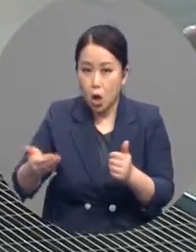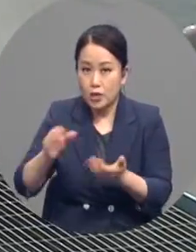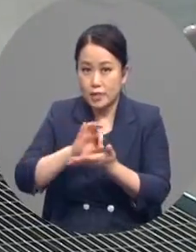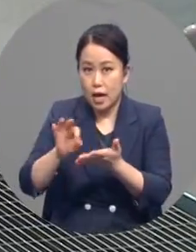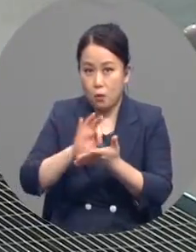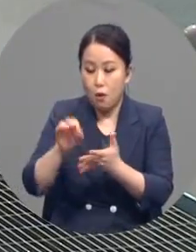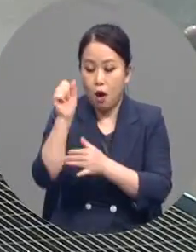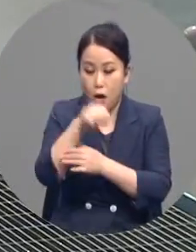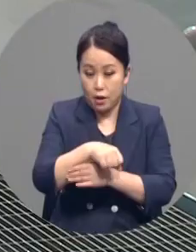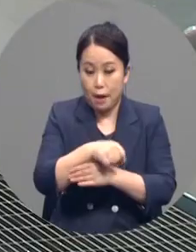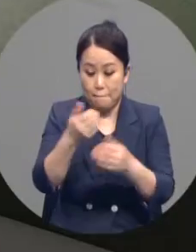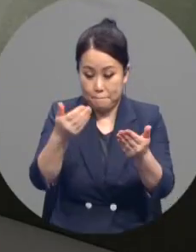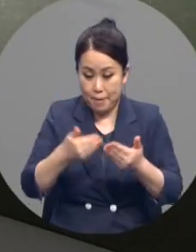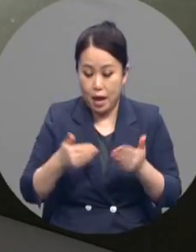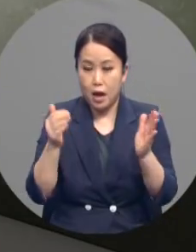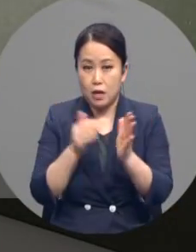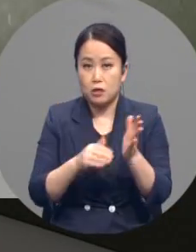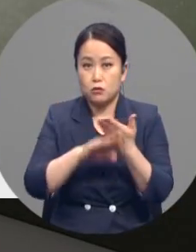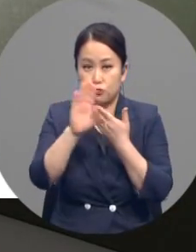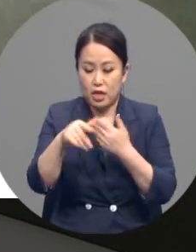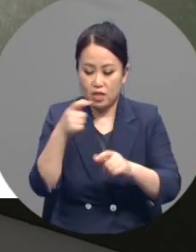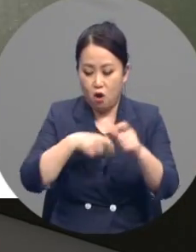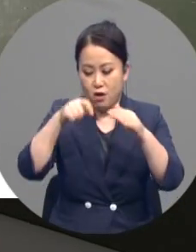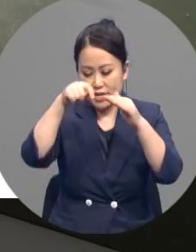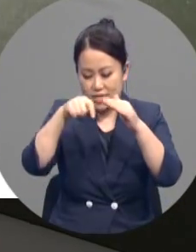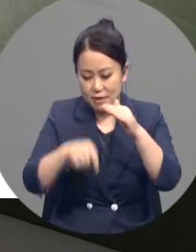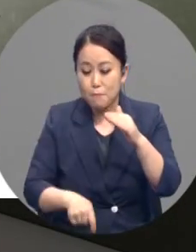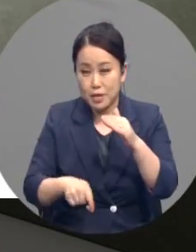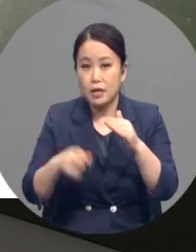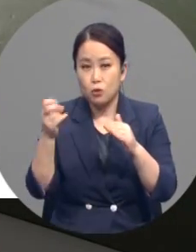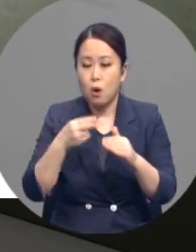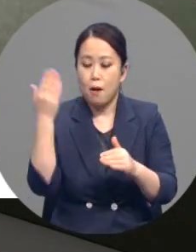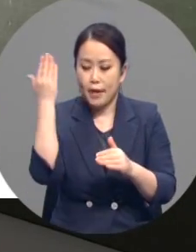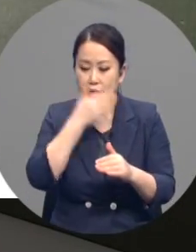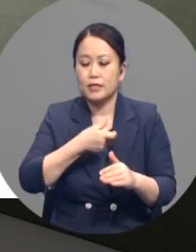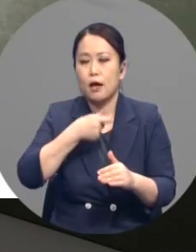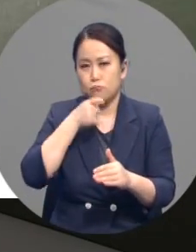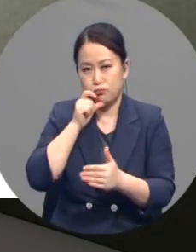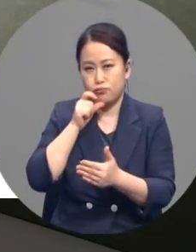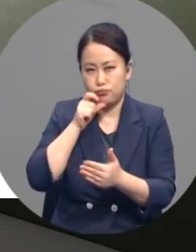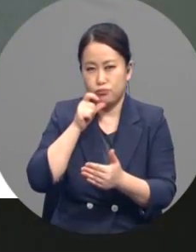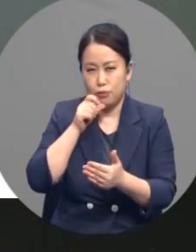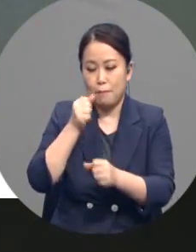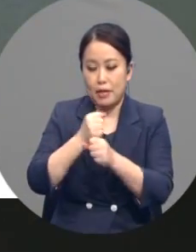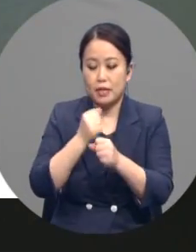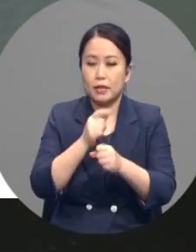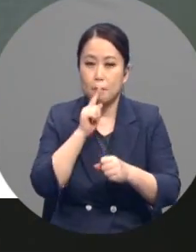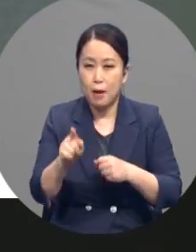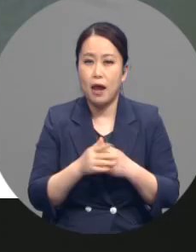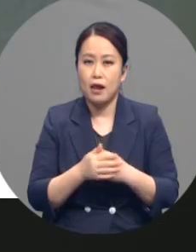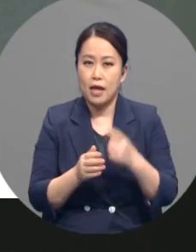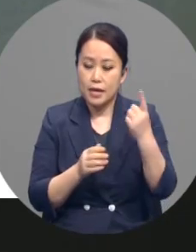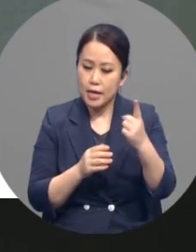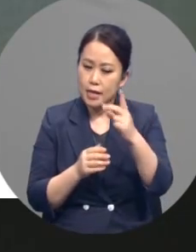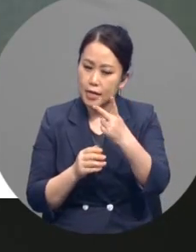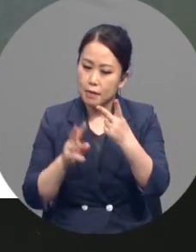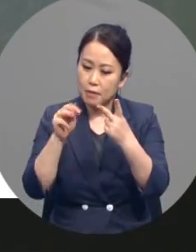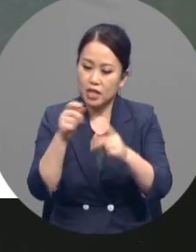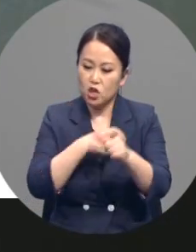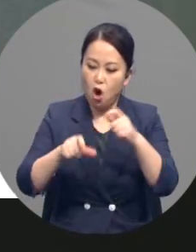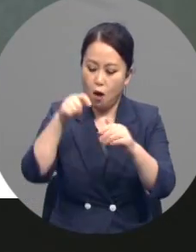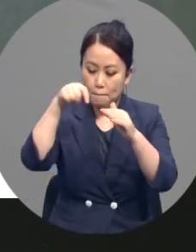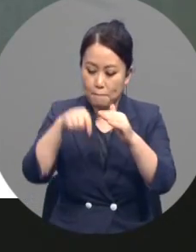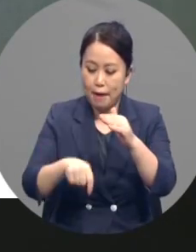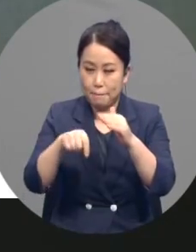밝혔습니다. 1m 내지 2m 내려가면 한 30% 정도 조류가 적게 발생합니다. 표층을 한